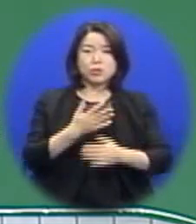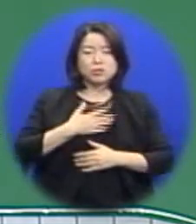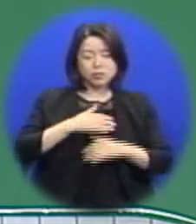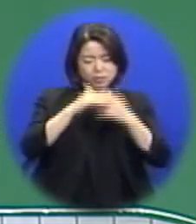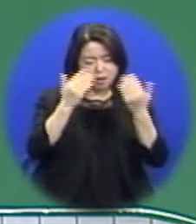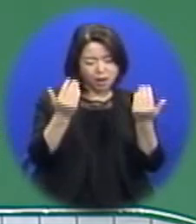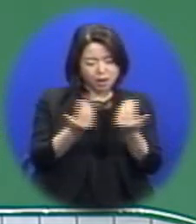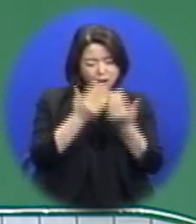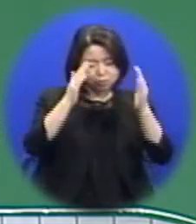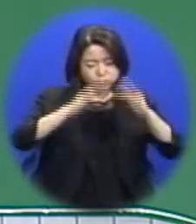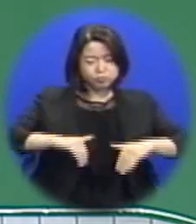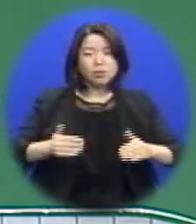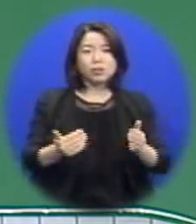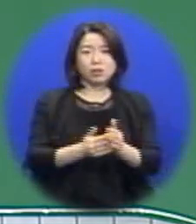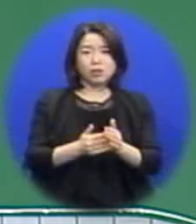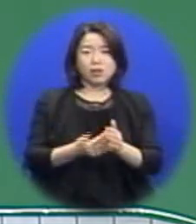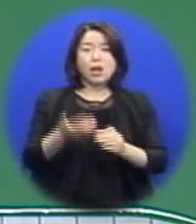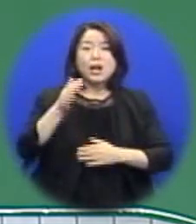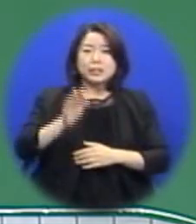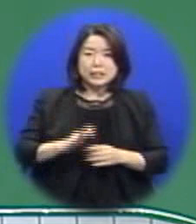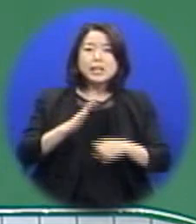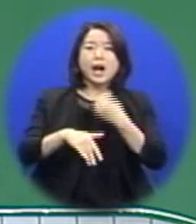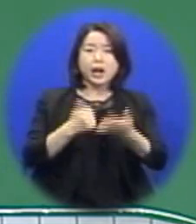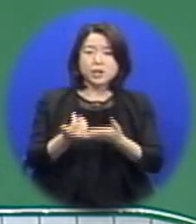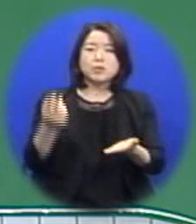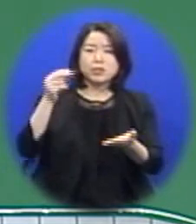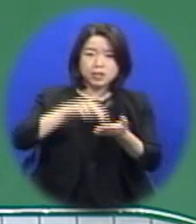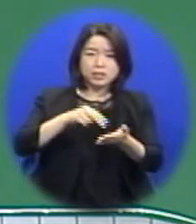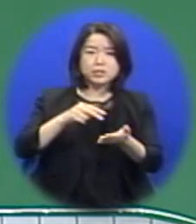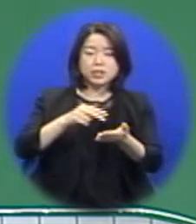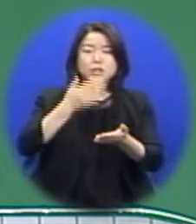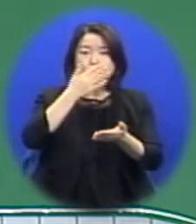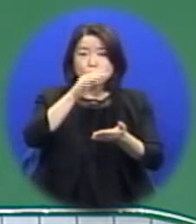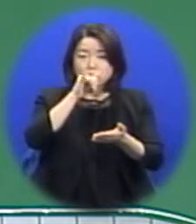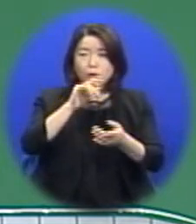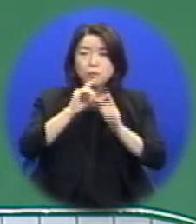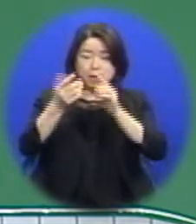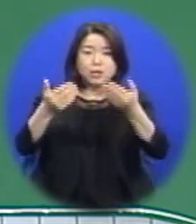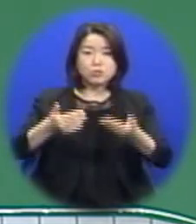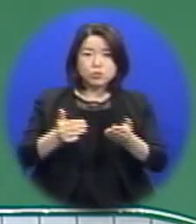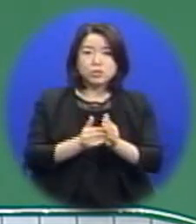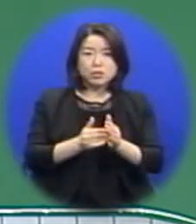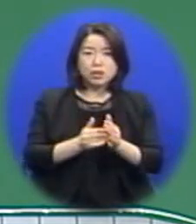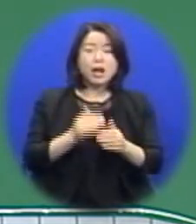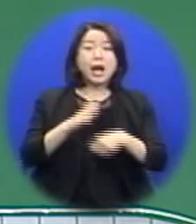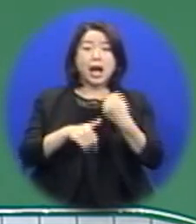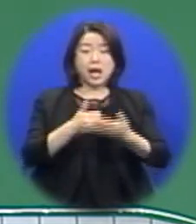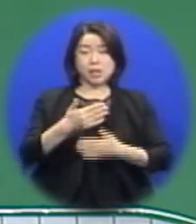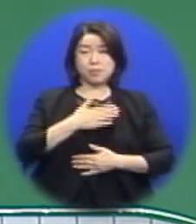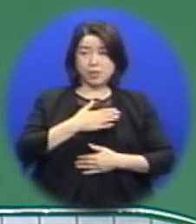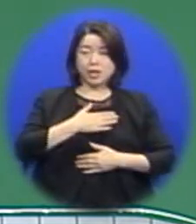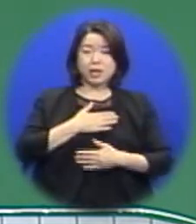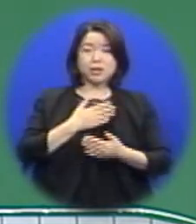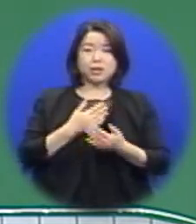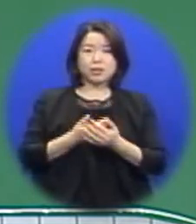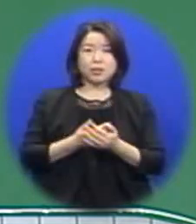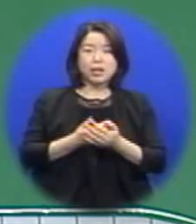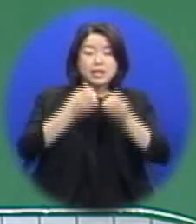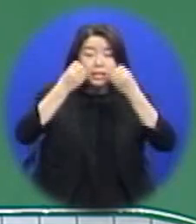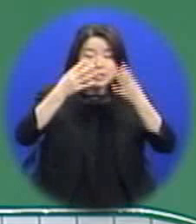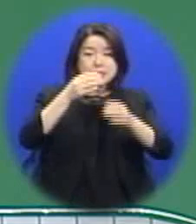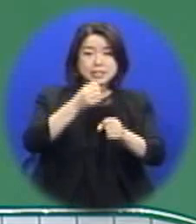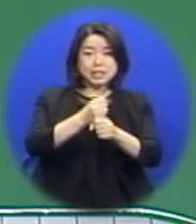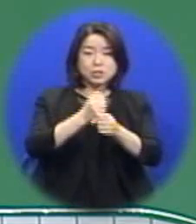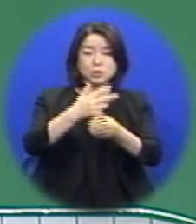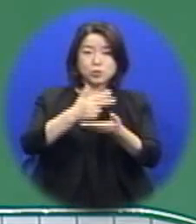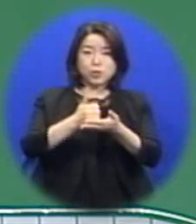무너졌어요. 그러나 하나님은 다시 일으키실 수 있다고 하셨잖아요. 하나님 저에게 창조의